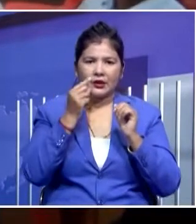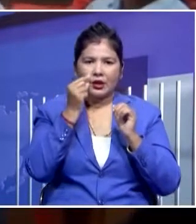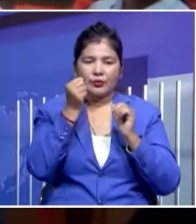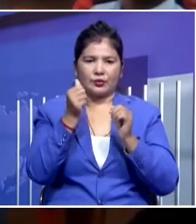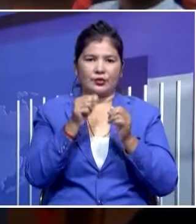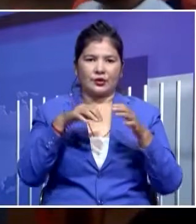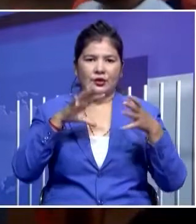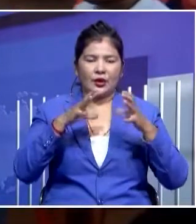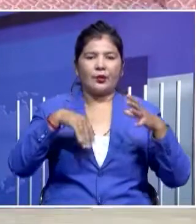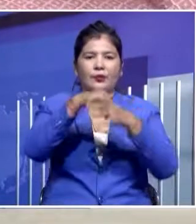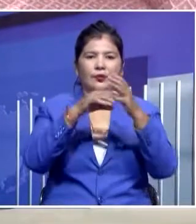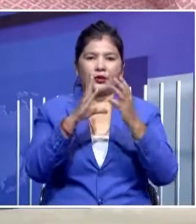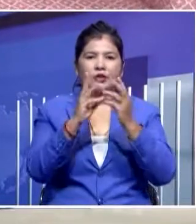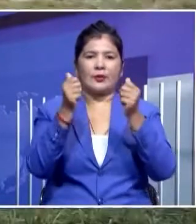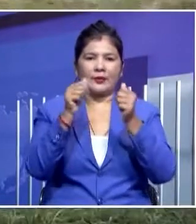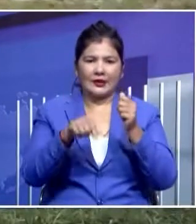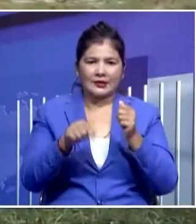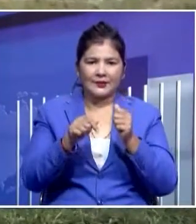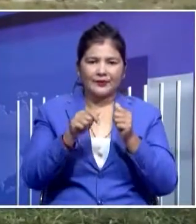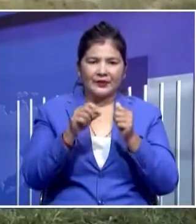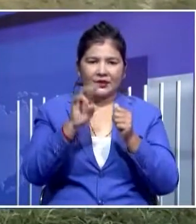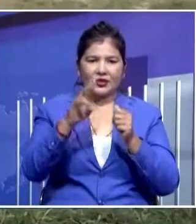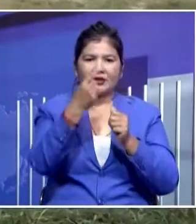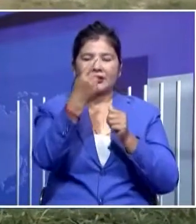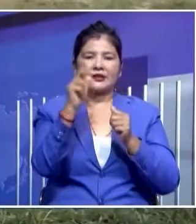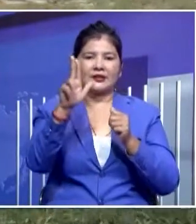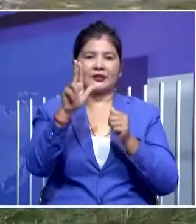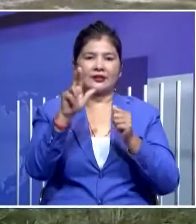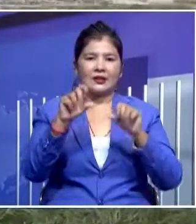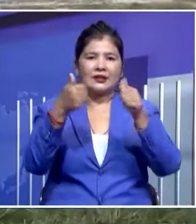फुटबल प्रतियोगिताको आज समापन, शिखर नगरपालिका उपाधि उचाल्न सफल।